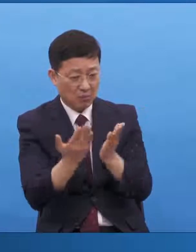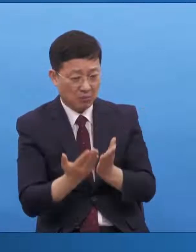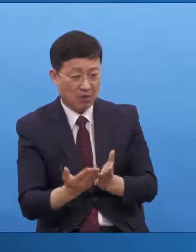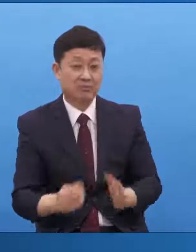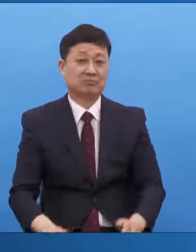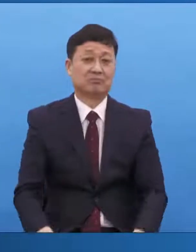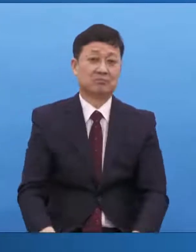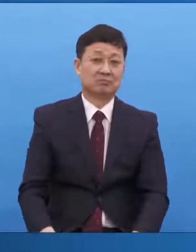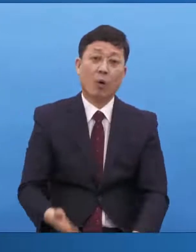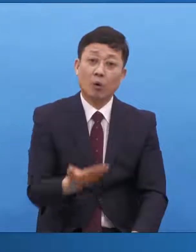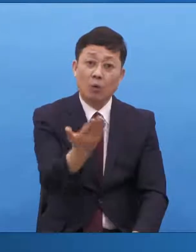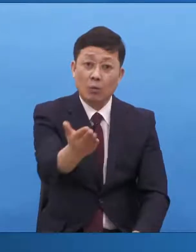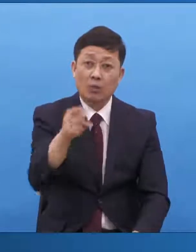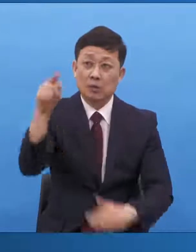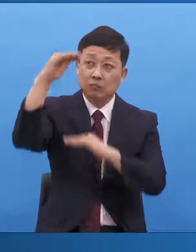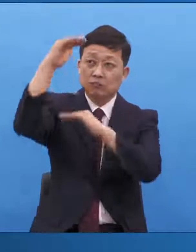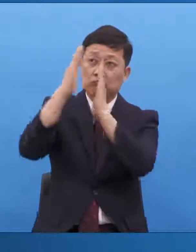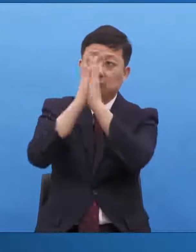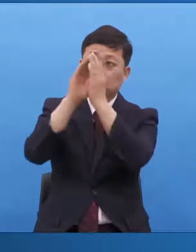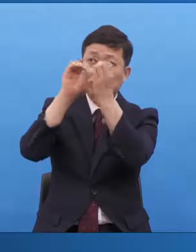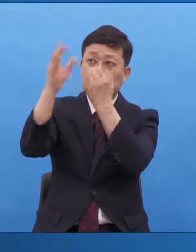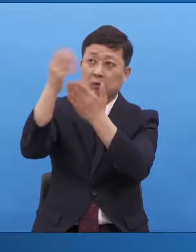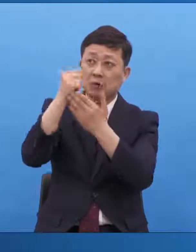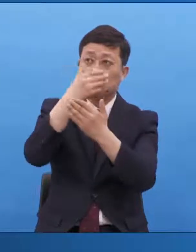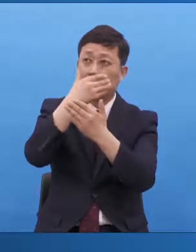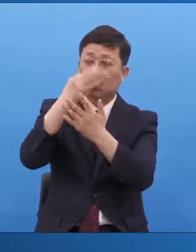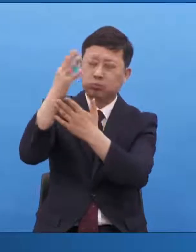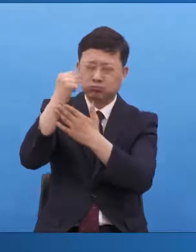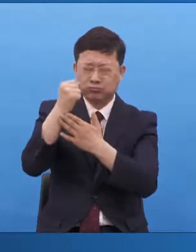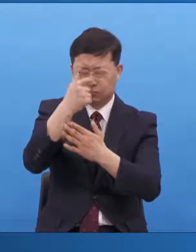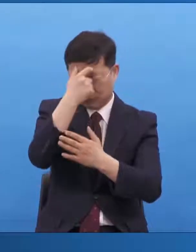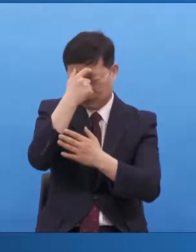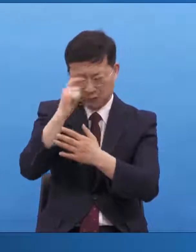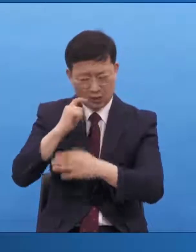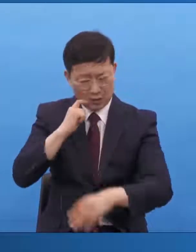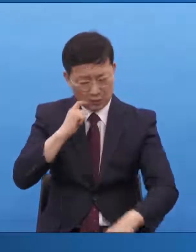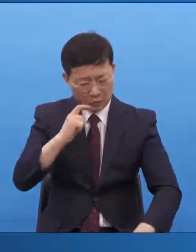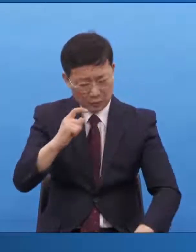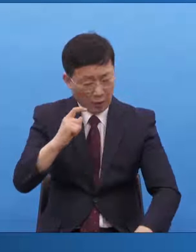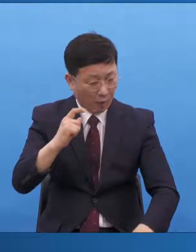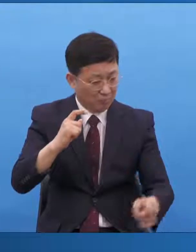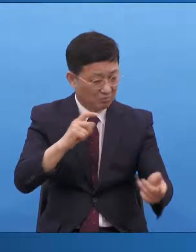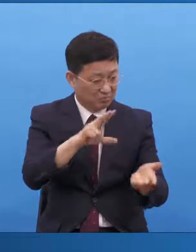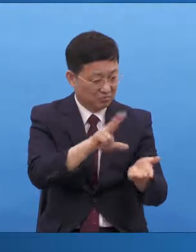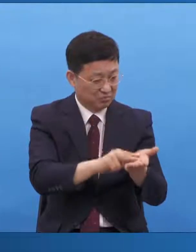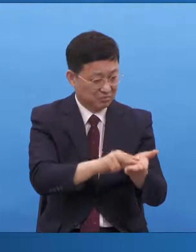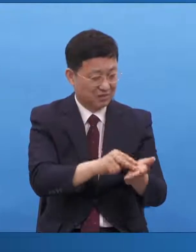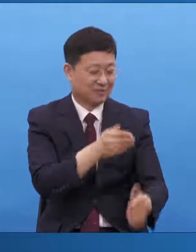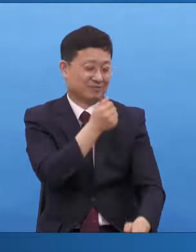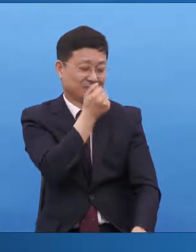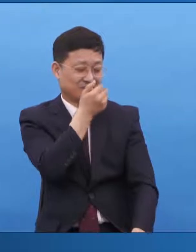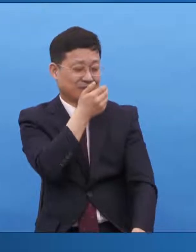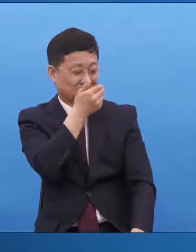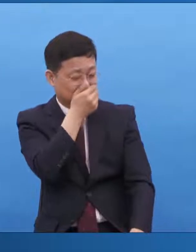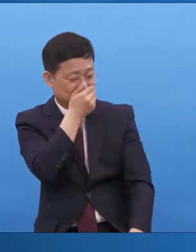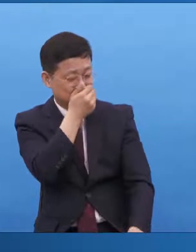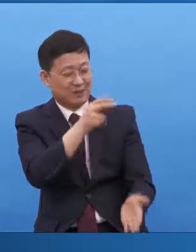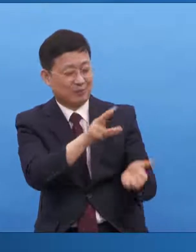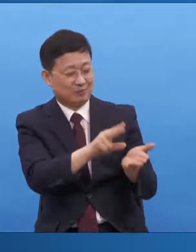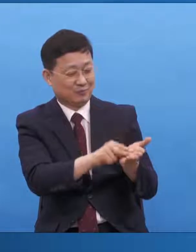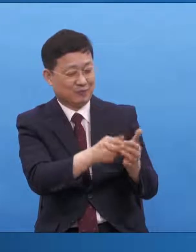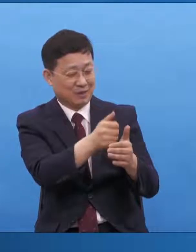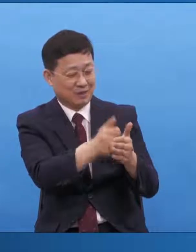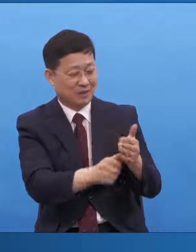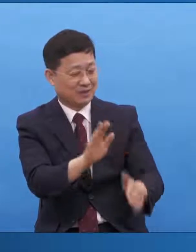있으면 문제가 오면은 문제에 빠지는 게 아니고 우습다니까요. And so if you continue to receive the enjoy this answer, when a problem